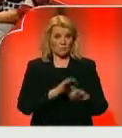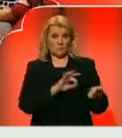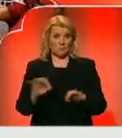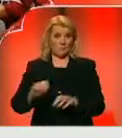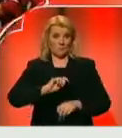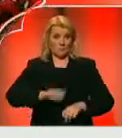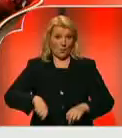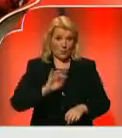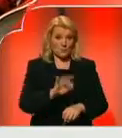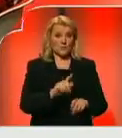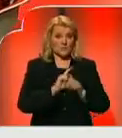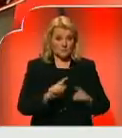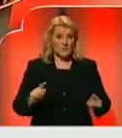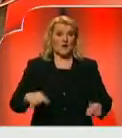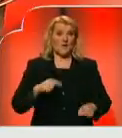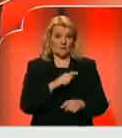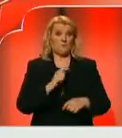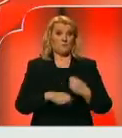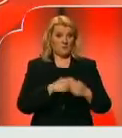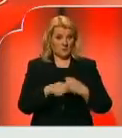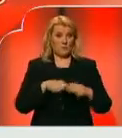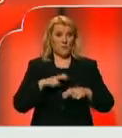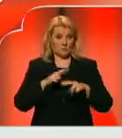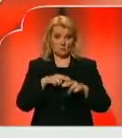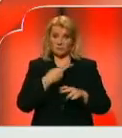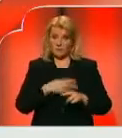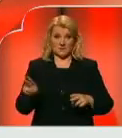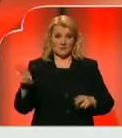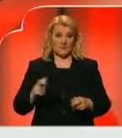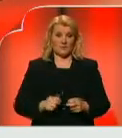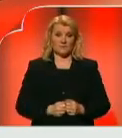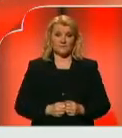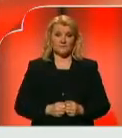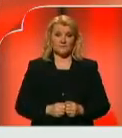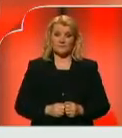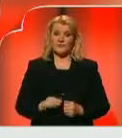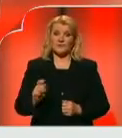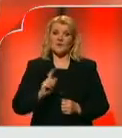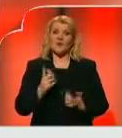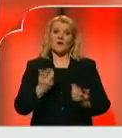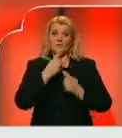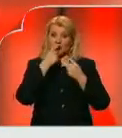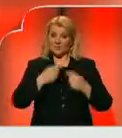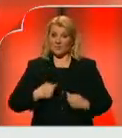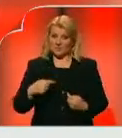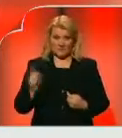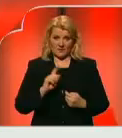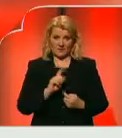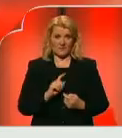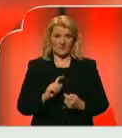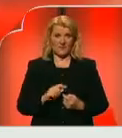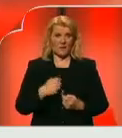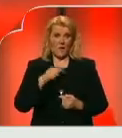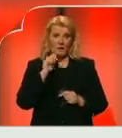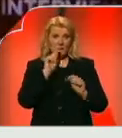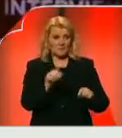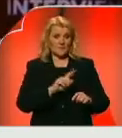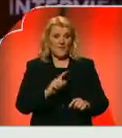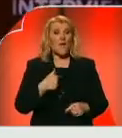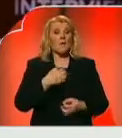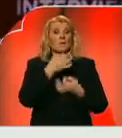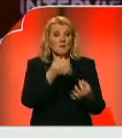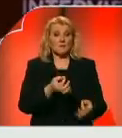tedy postupovali právně bezvadně a úřadu dělal chybu? V žádném případě nevkládejte mi do úst něco, co já jsem neřekl. Já se ptám, nic vám nevkládám.